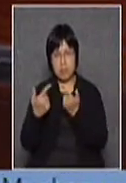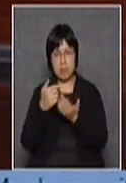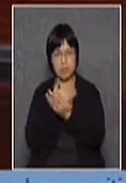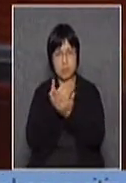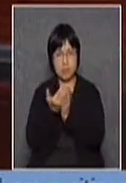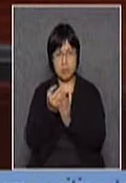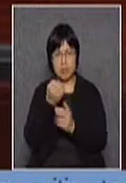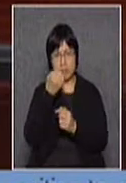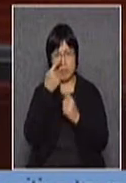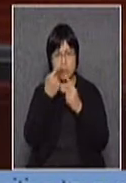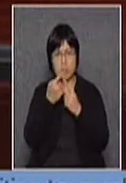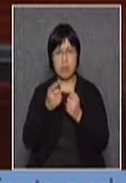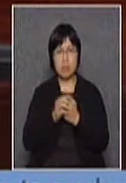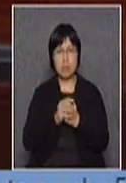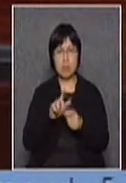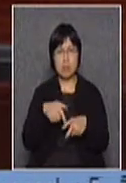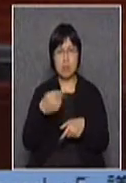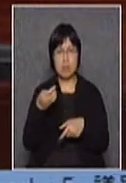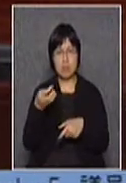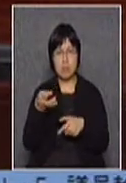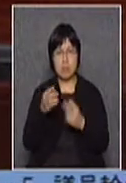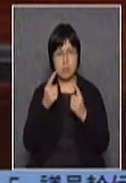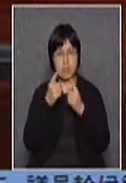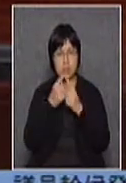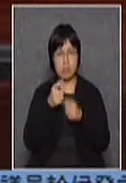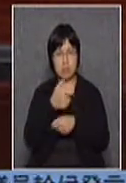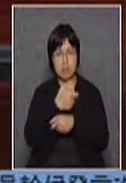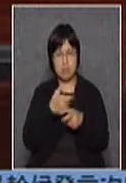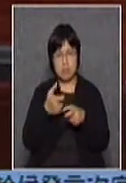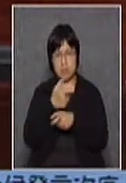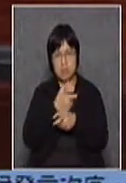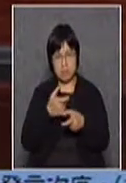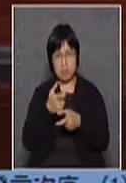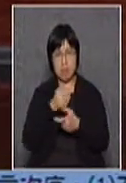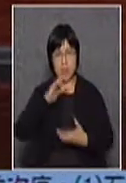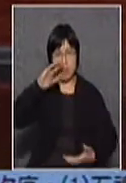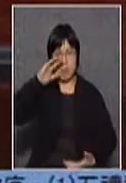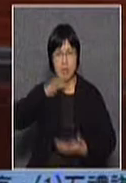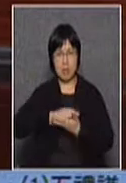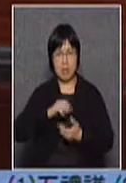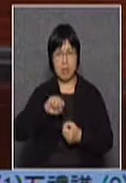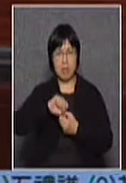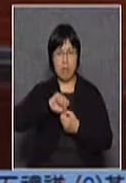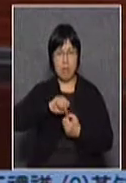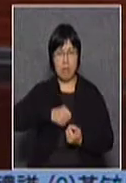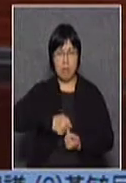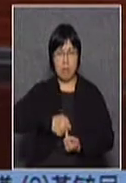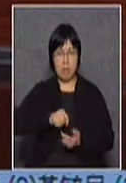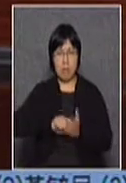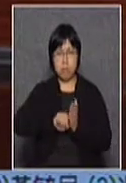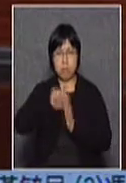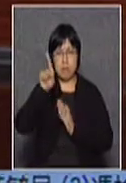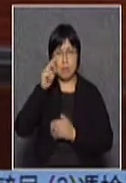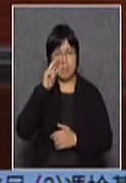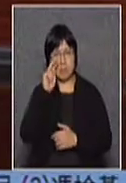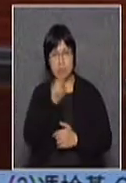市民特別是低收入人士的經濟上的壓力咧係不斷增加。你單單睇翻